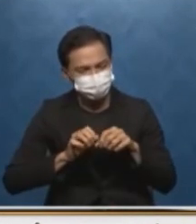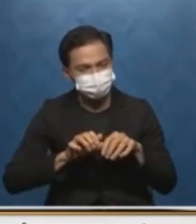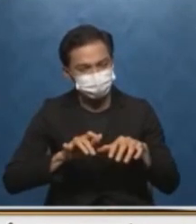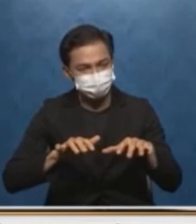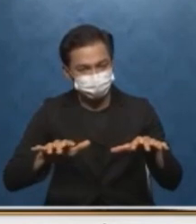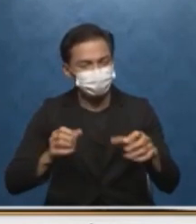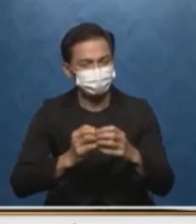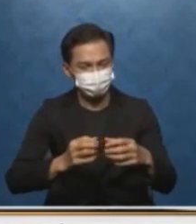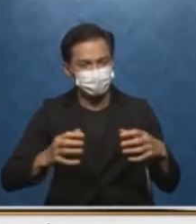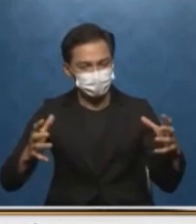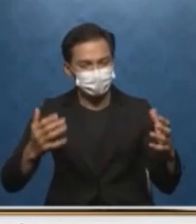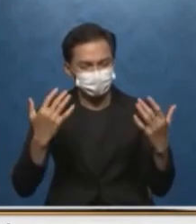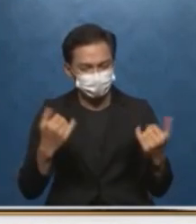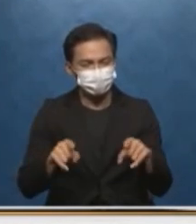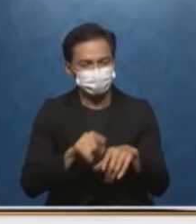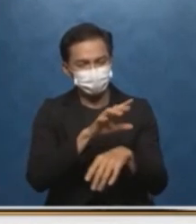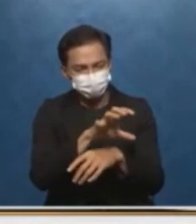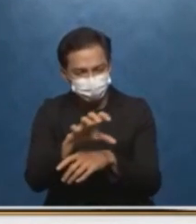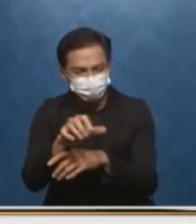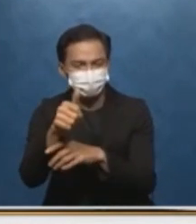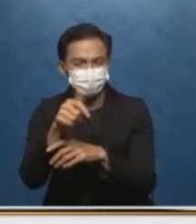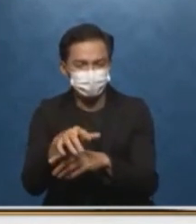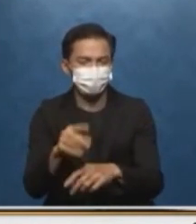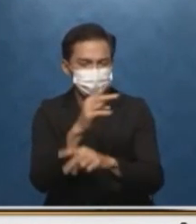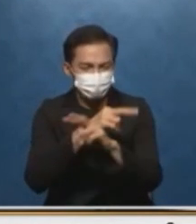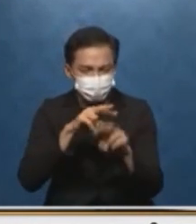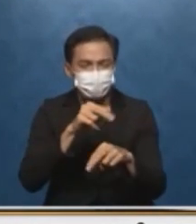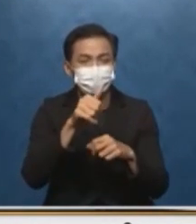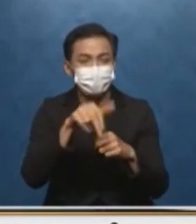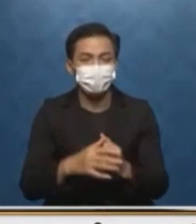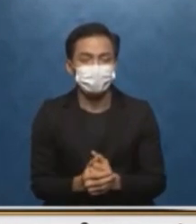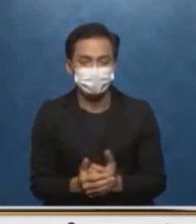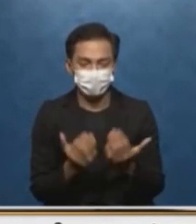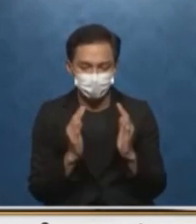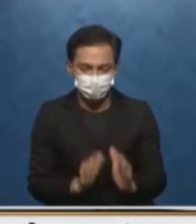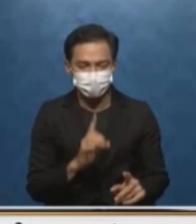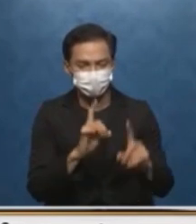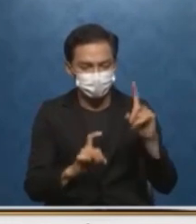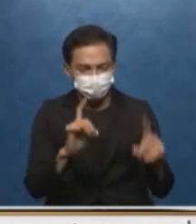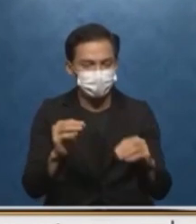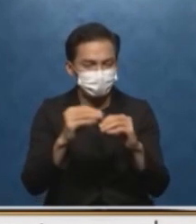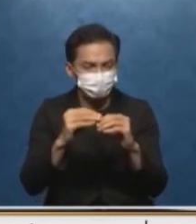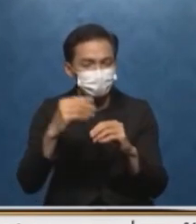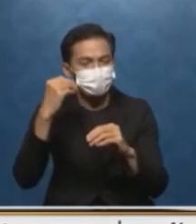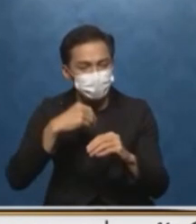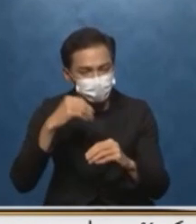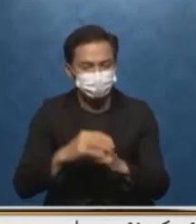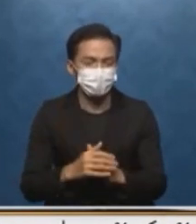ดูเหมือนจะไม่สามารถควบคุมได้ตัวเลขผู้เสียชีวิตมากมายก่ายกองค่ะวันละ 30-40 ค